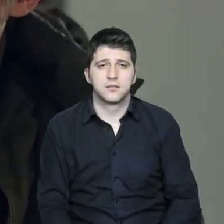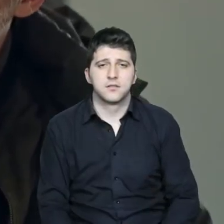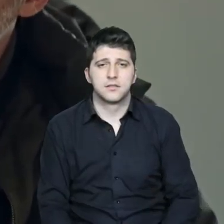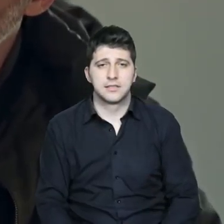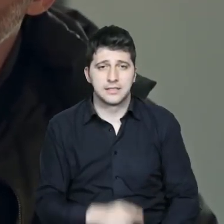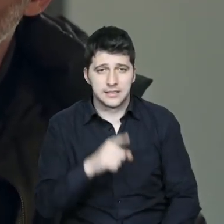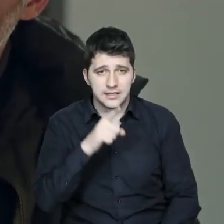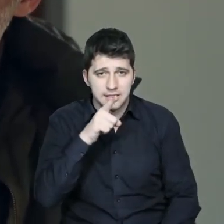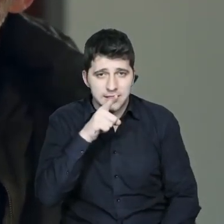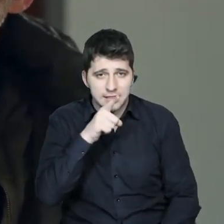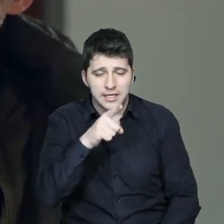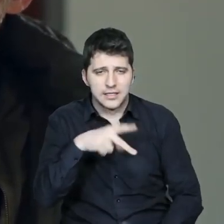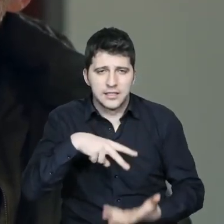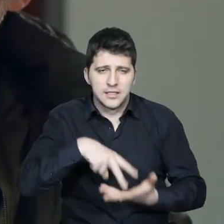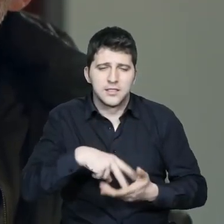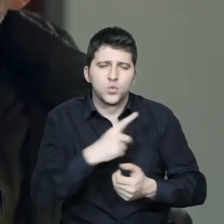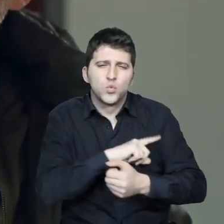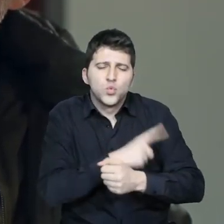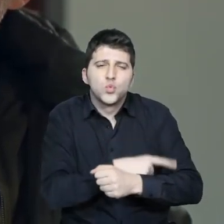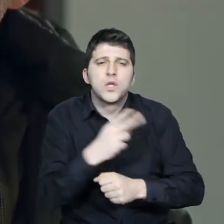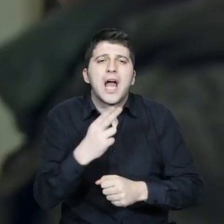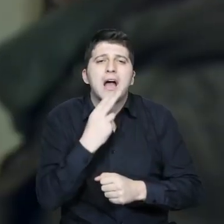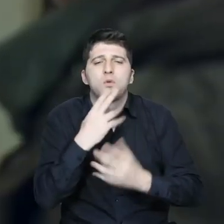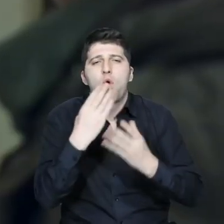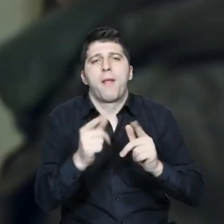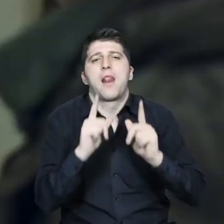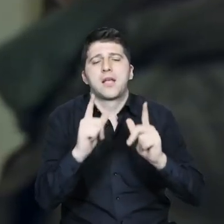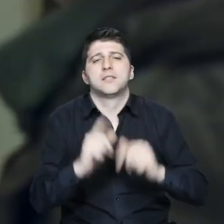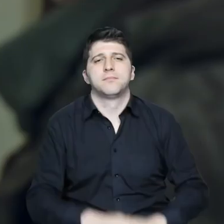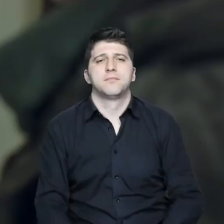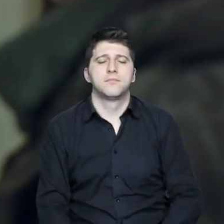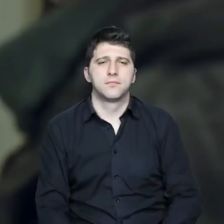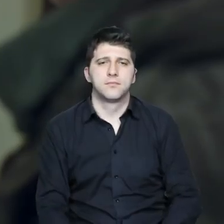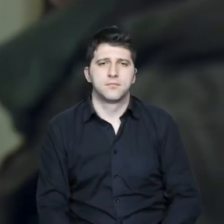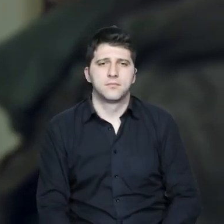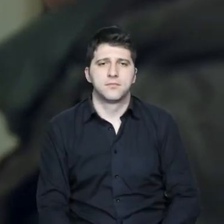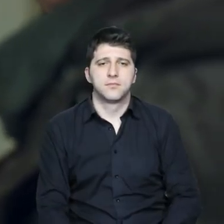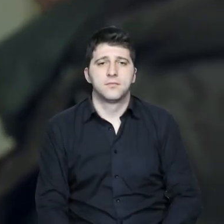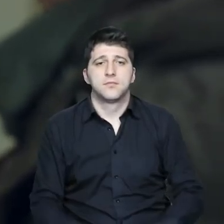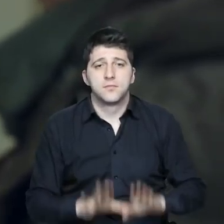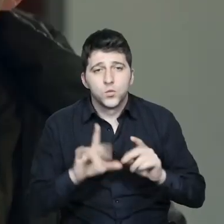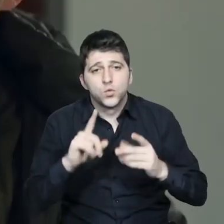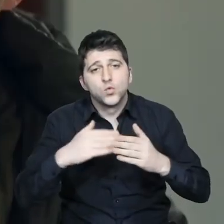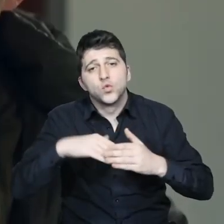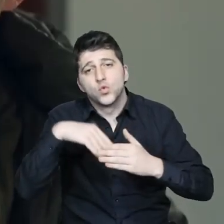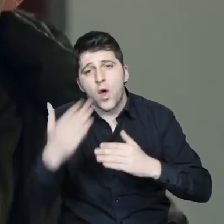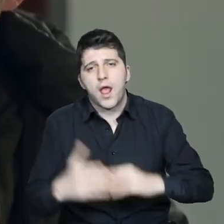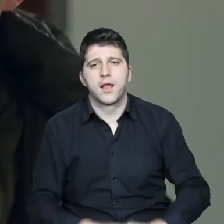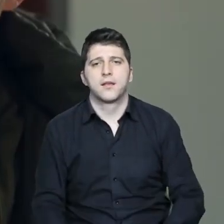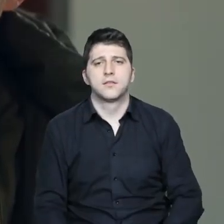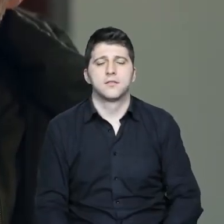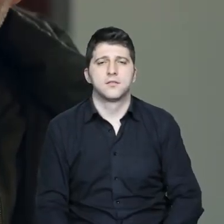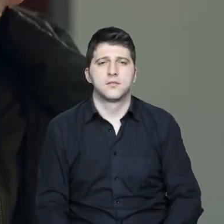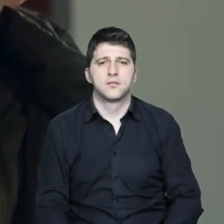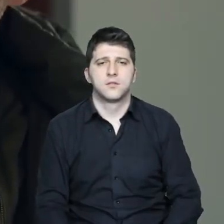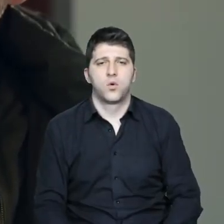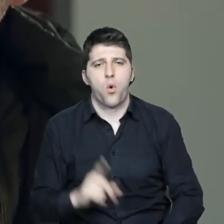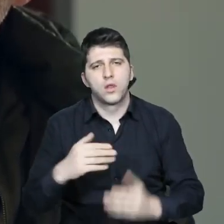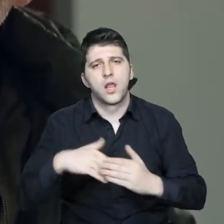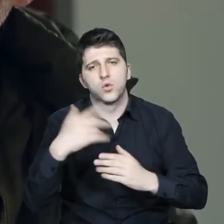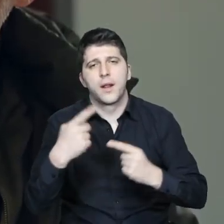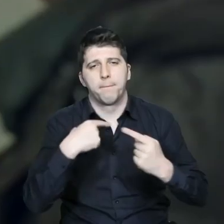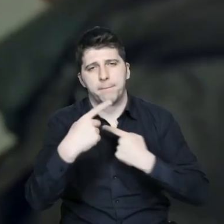...senin de ayakları üzerinde güçlü bir şekilde duran bir kadın olabilmen lazım. Ancak ondan sonra... Ondan sonra